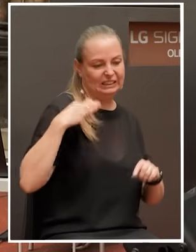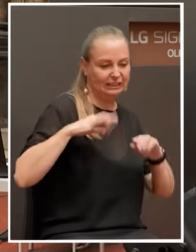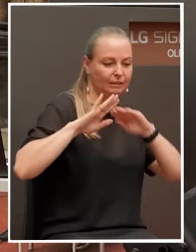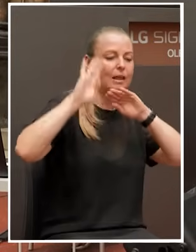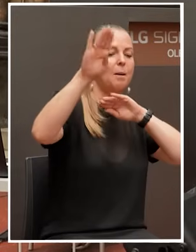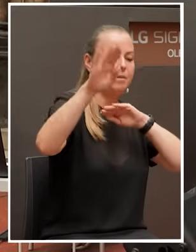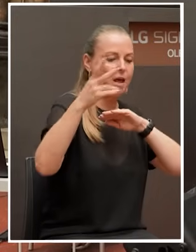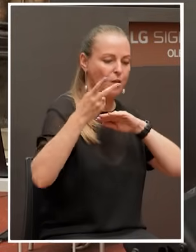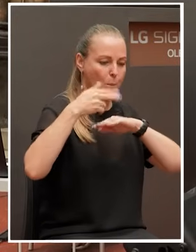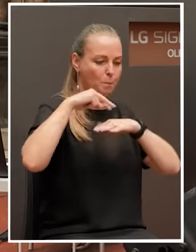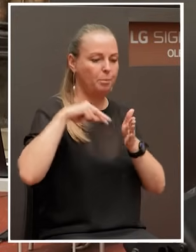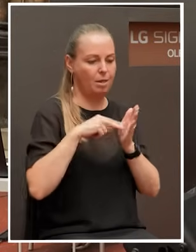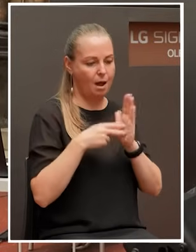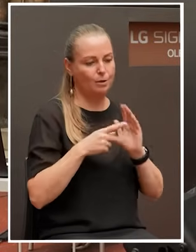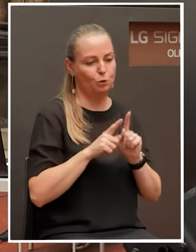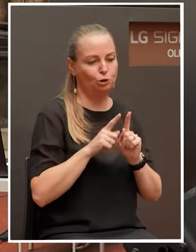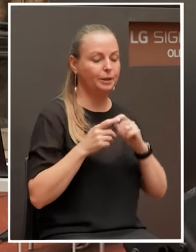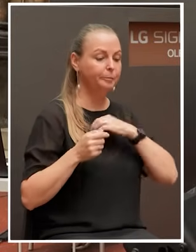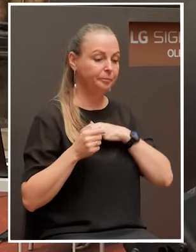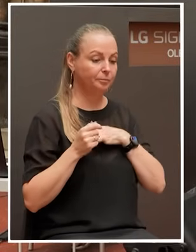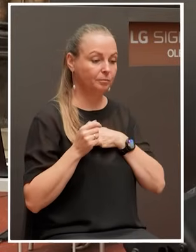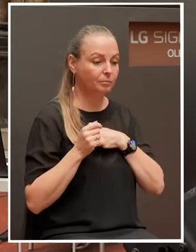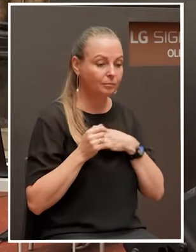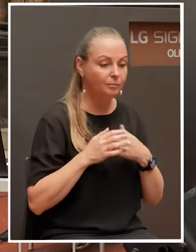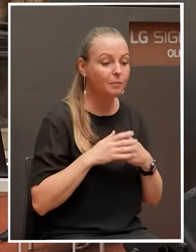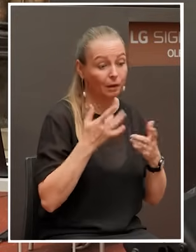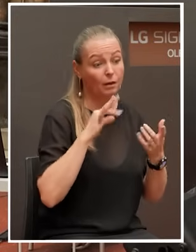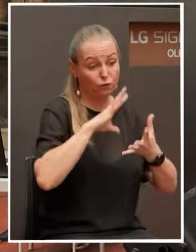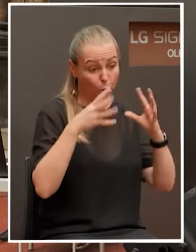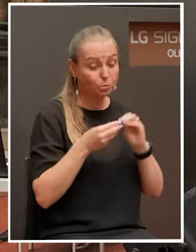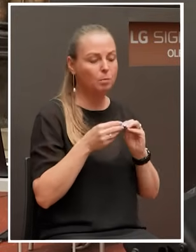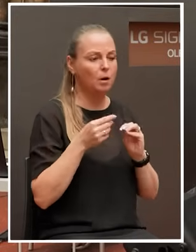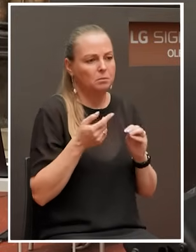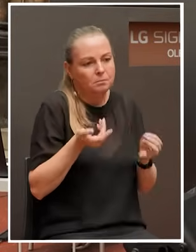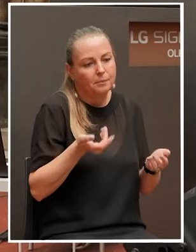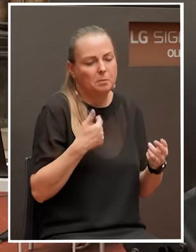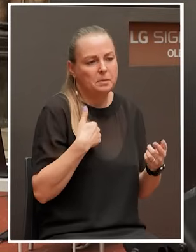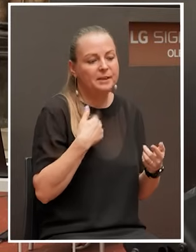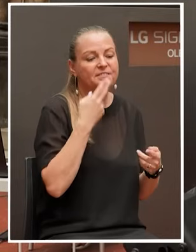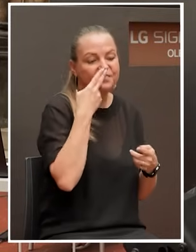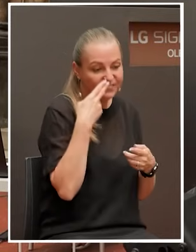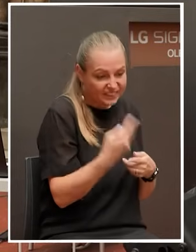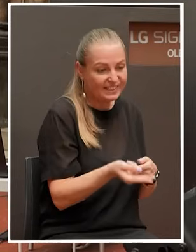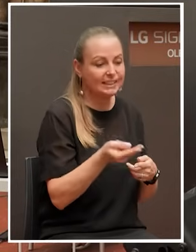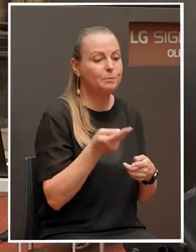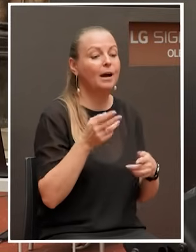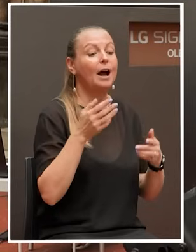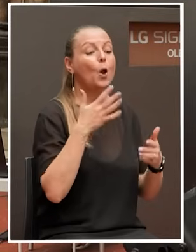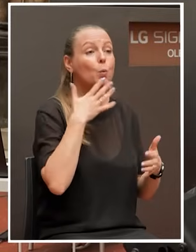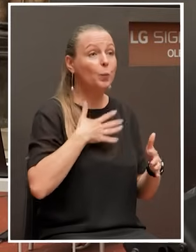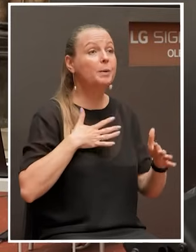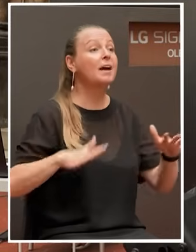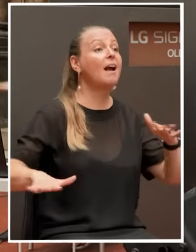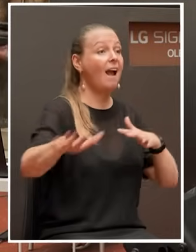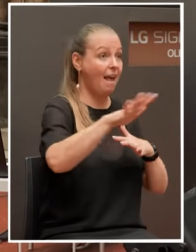плане со своими сыновьями. И, в общем, опять же, мы находим любимые края Моне в